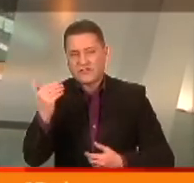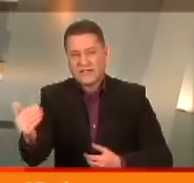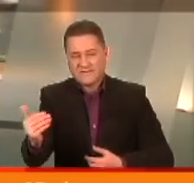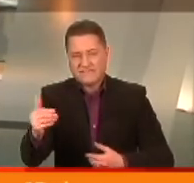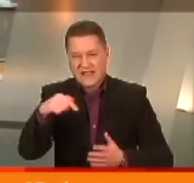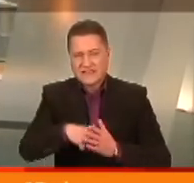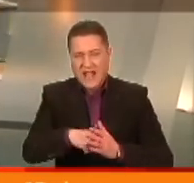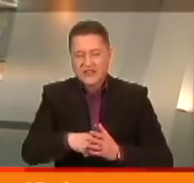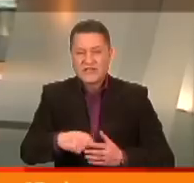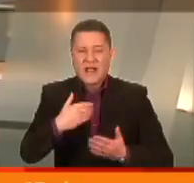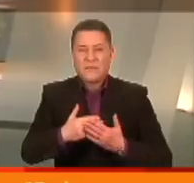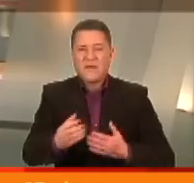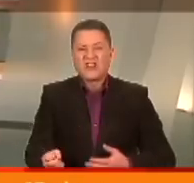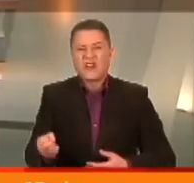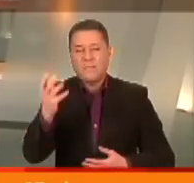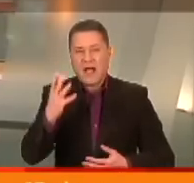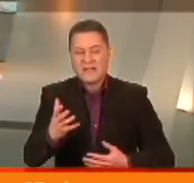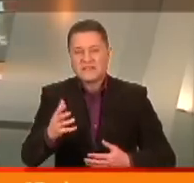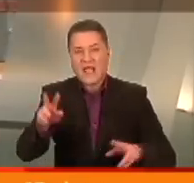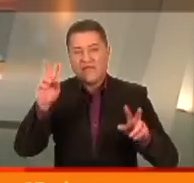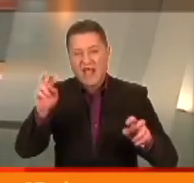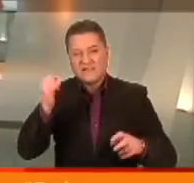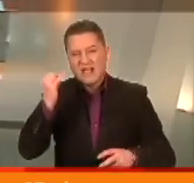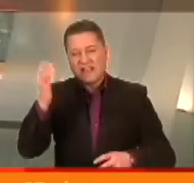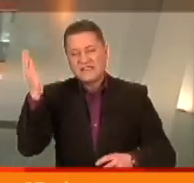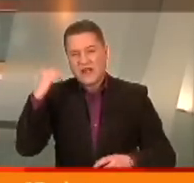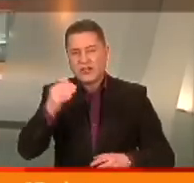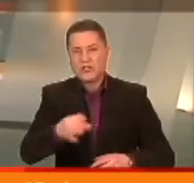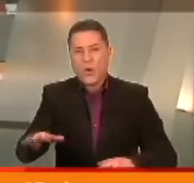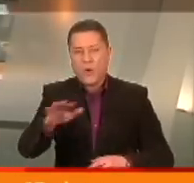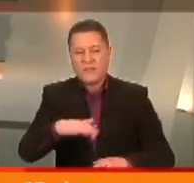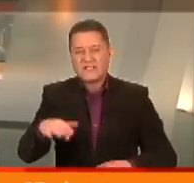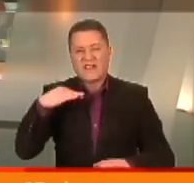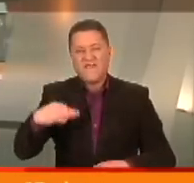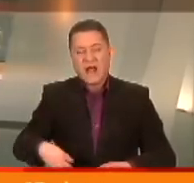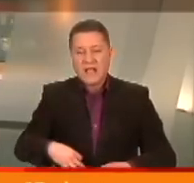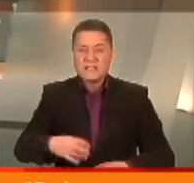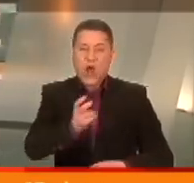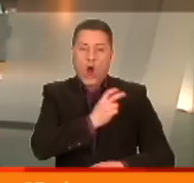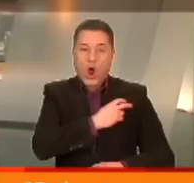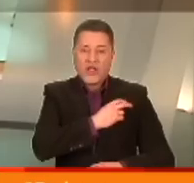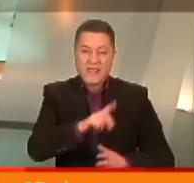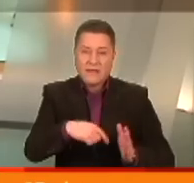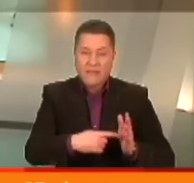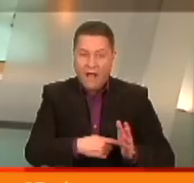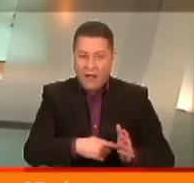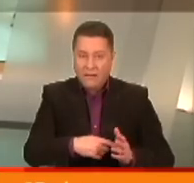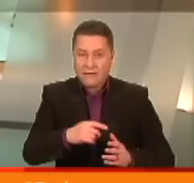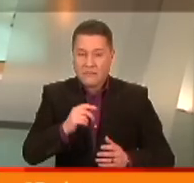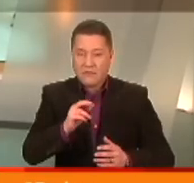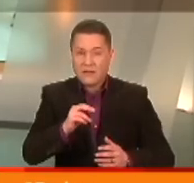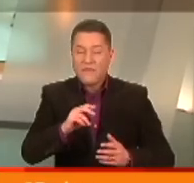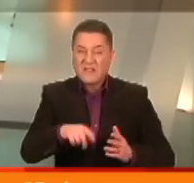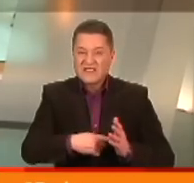Євросоюзу. Приміром, шампанське отримало назву від історичної області у Франції Шампань. Коньяк – від назви міста у тій таки